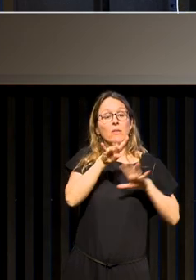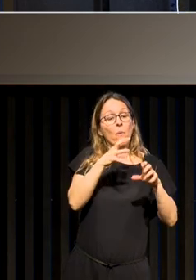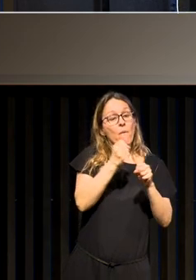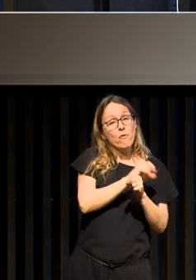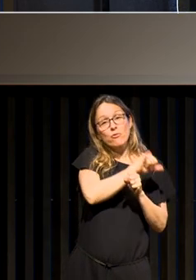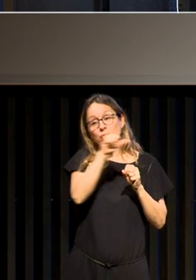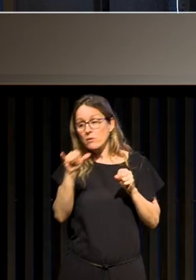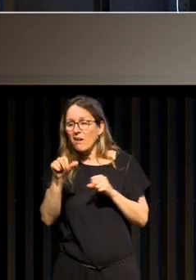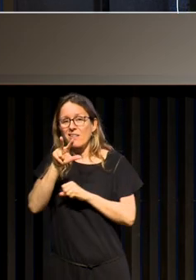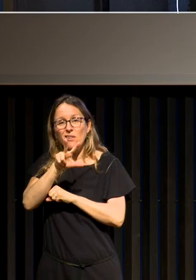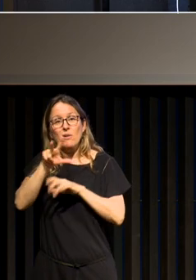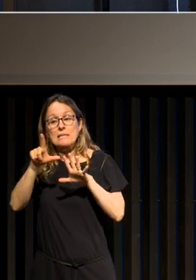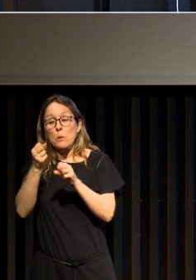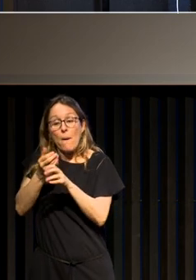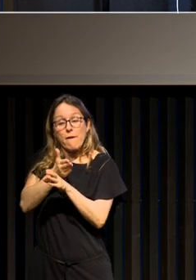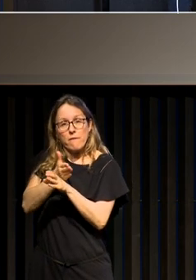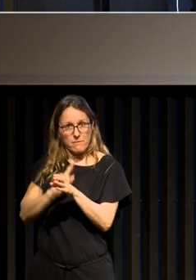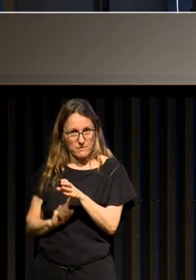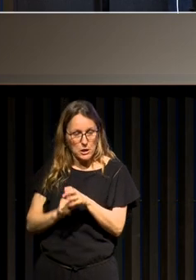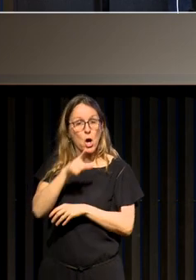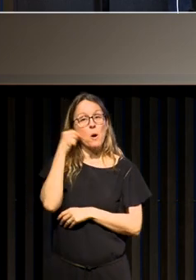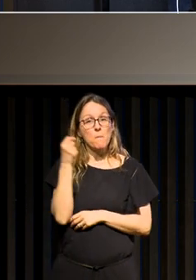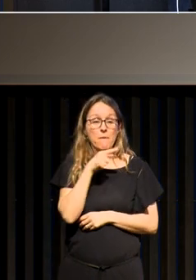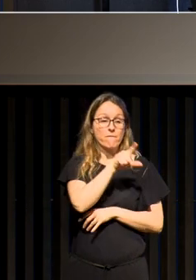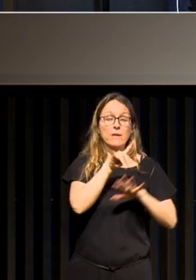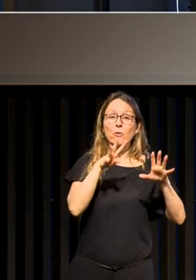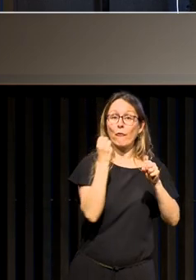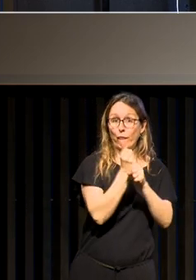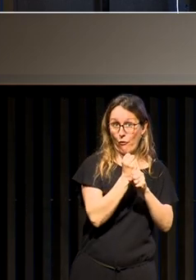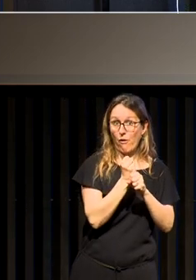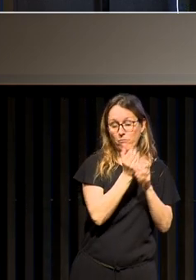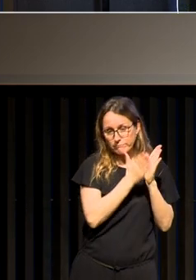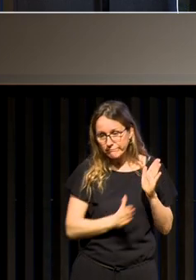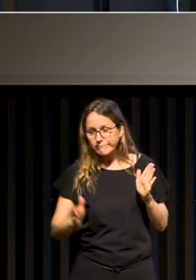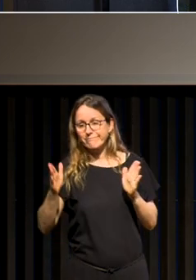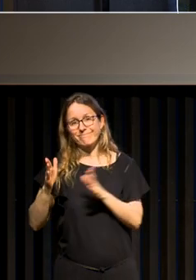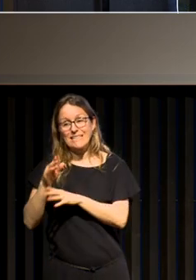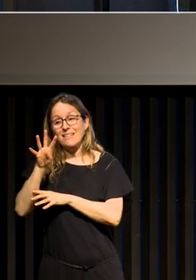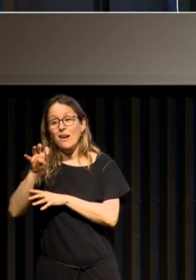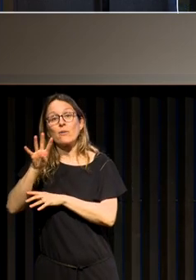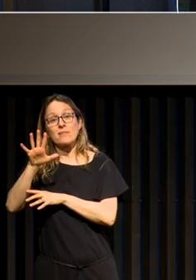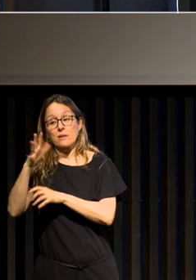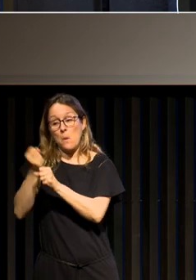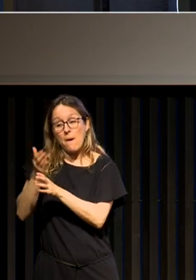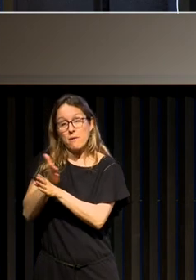ans. Pour les hommes, à partir de 29 ans et avant 45